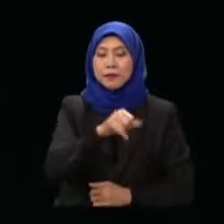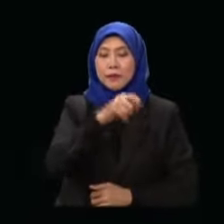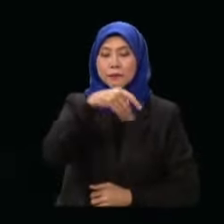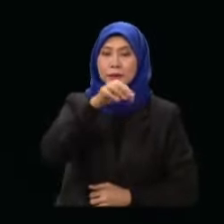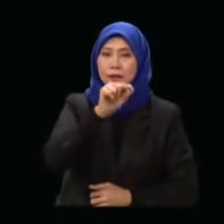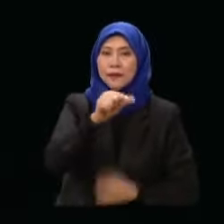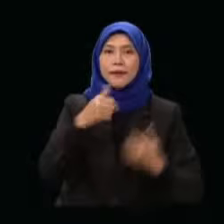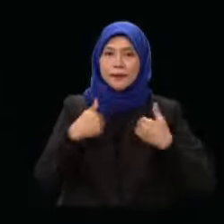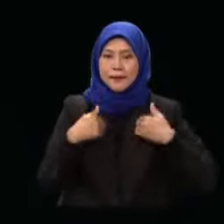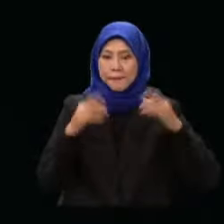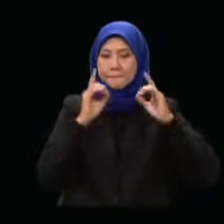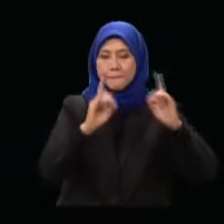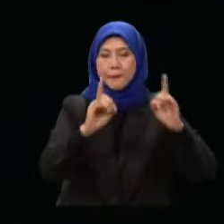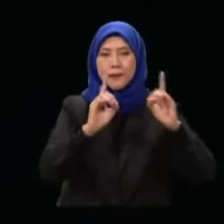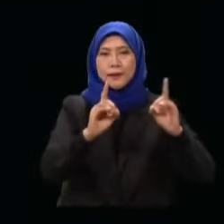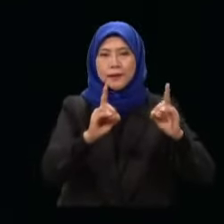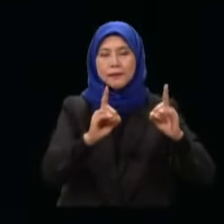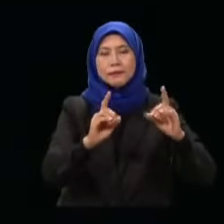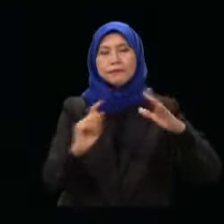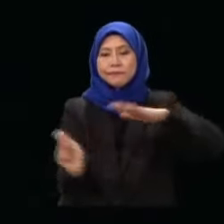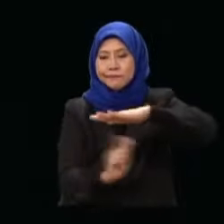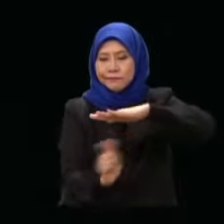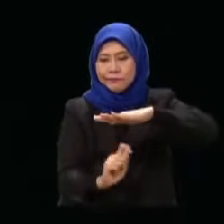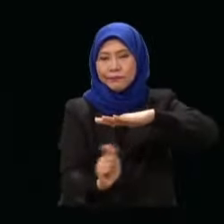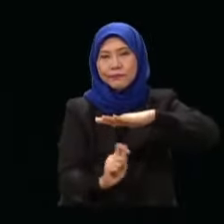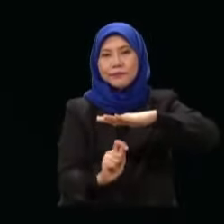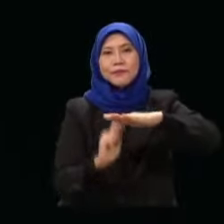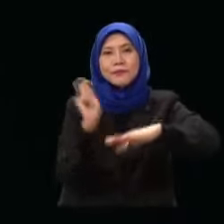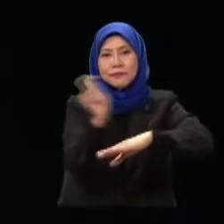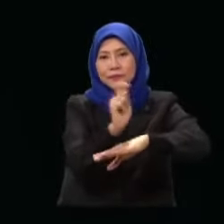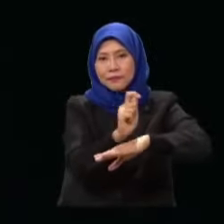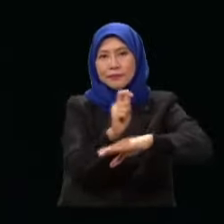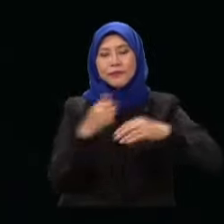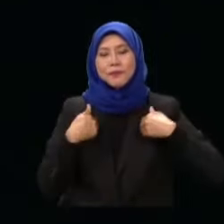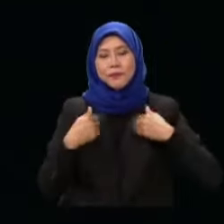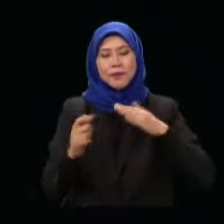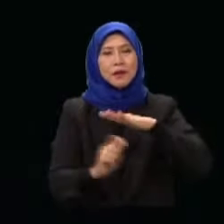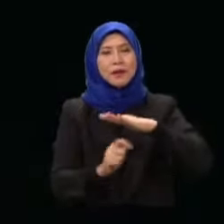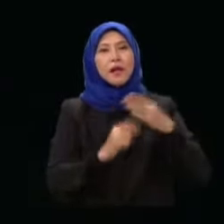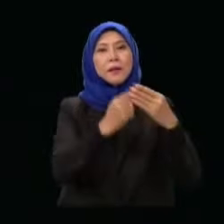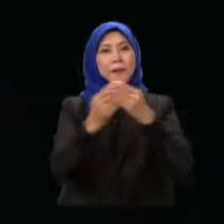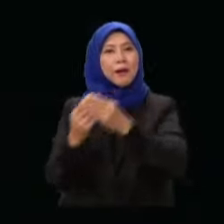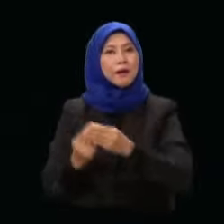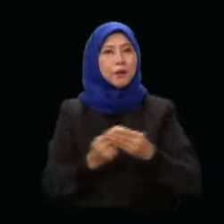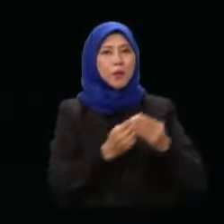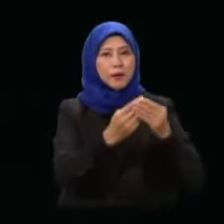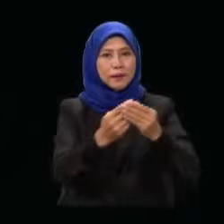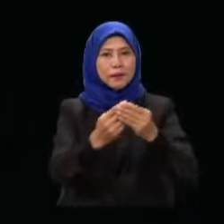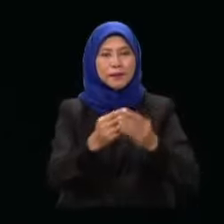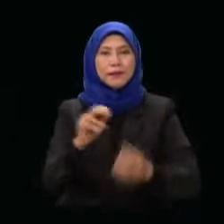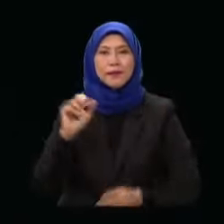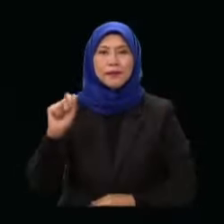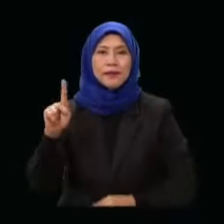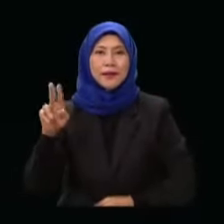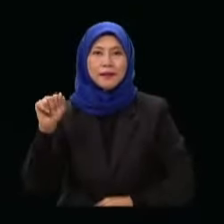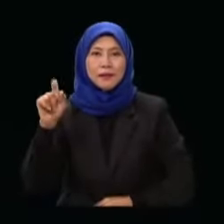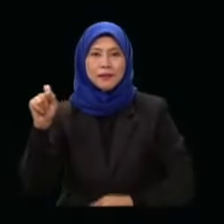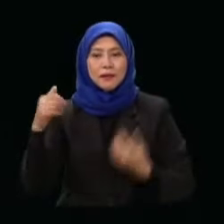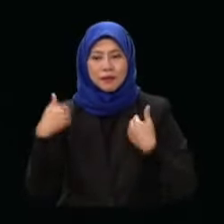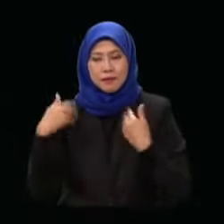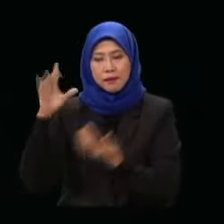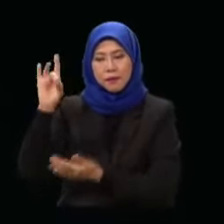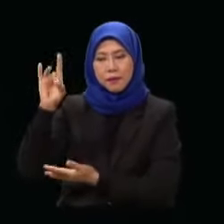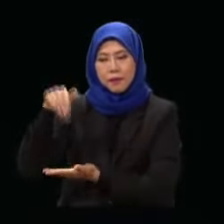ada pendidikan awal kanak-kanak kita di tadi kau tadi kau perpaduannya gitulah the semua sekali mencat addict kita adalah pagi